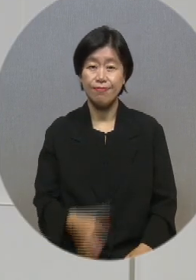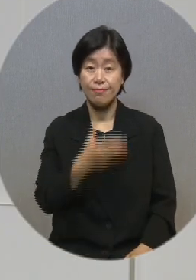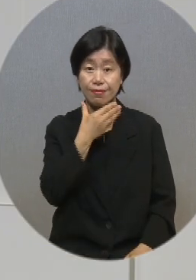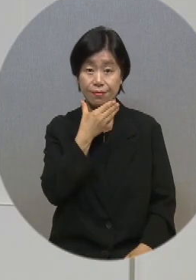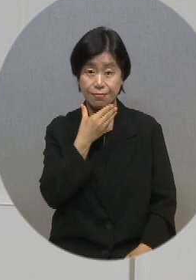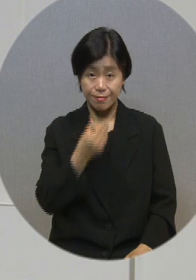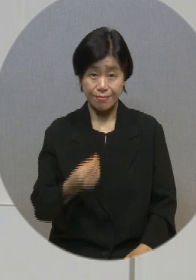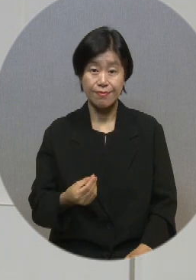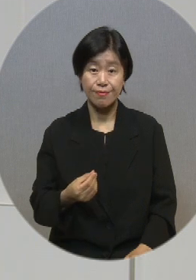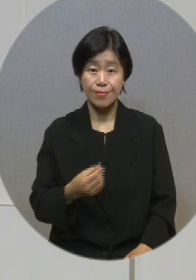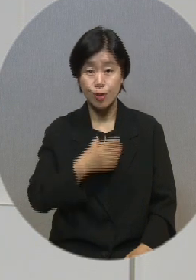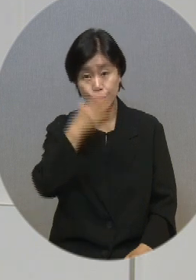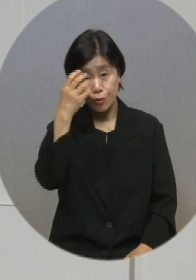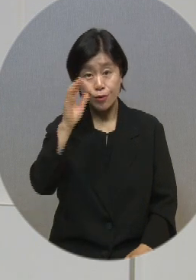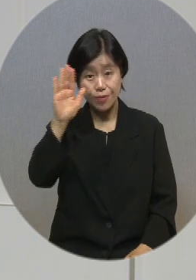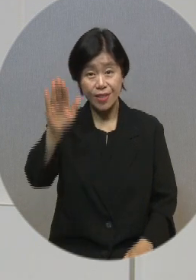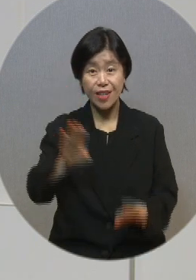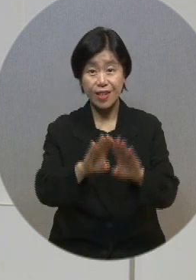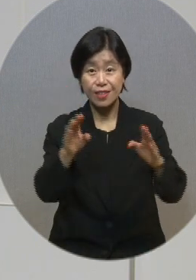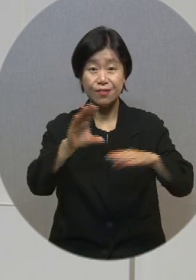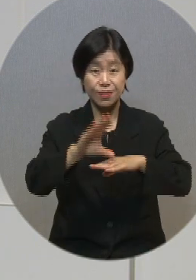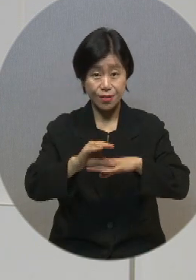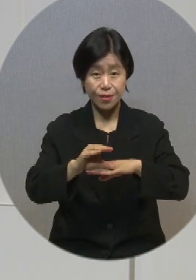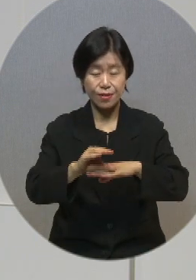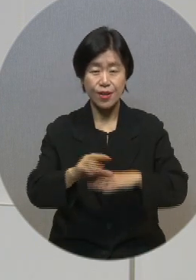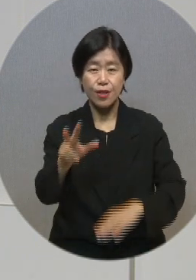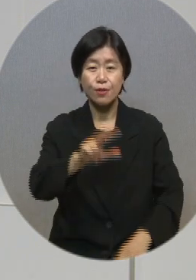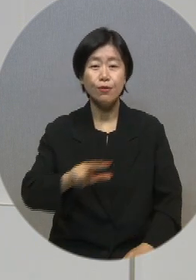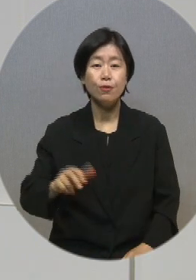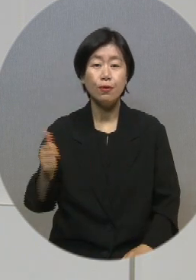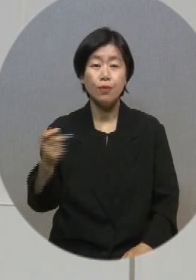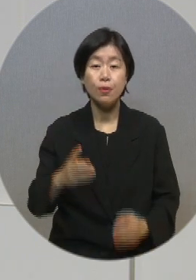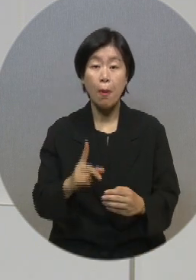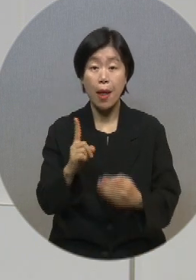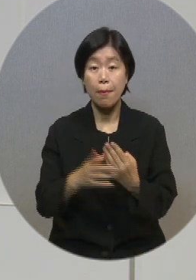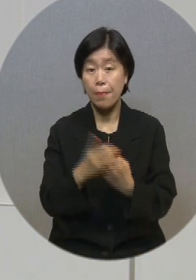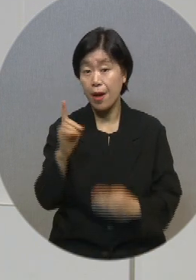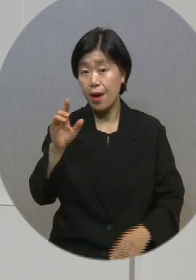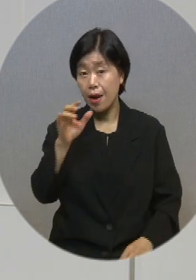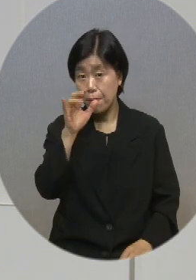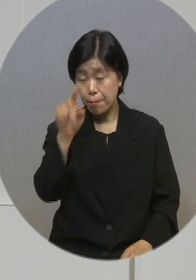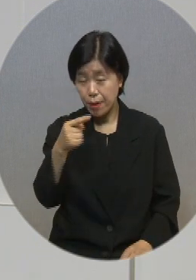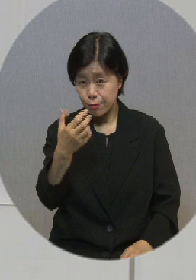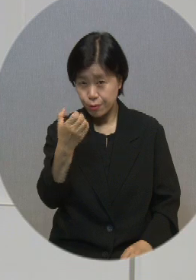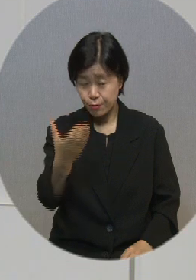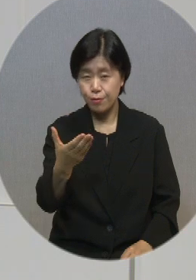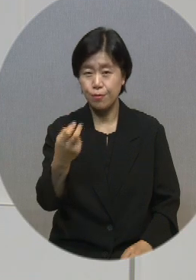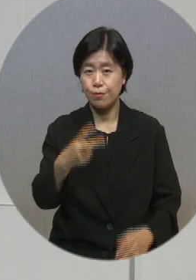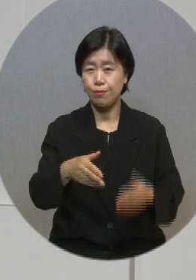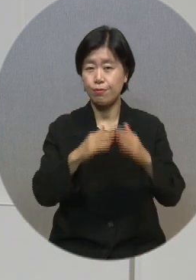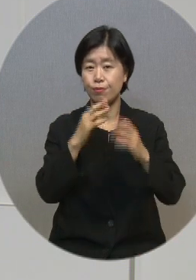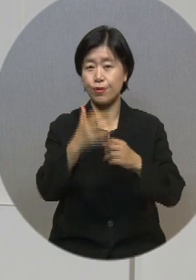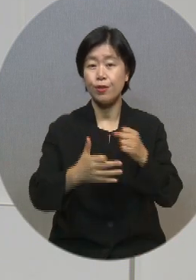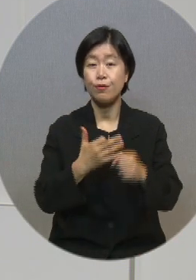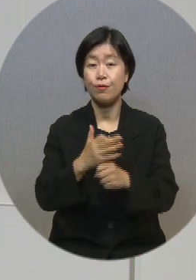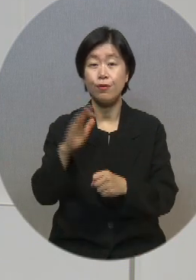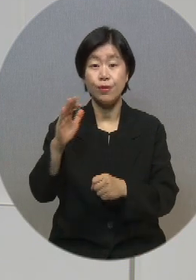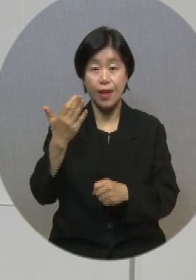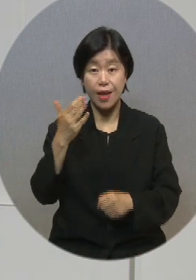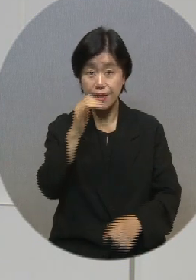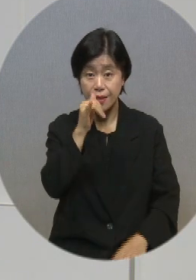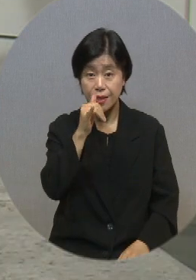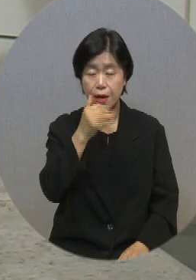행복한 꿈과 미래를 여는 방송 전국 단일화 채널 199번 개국 19주년을 맞은